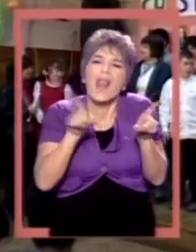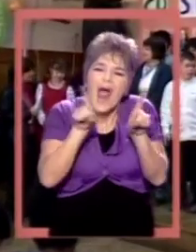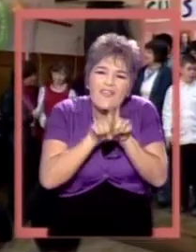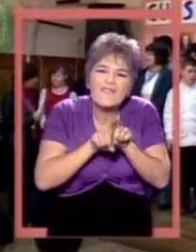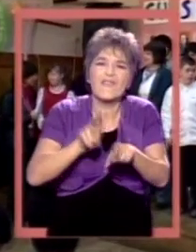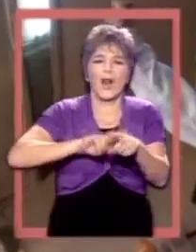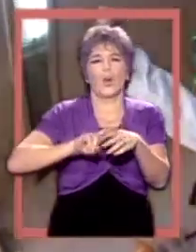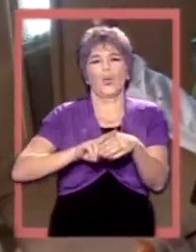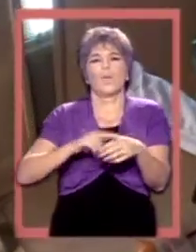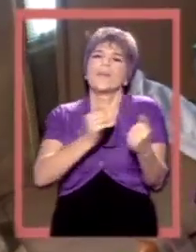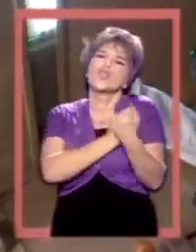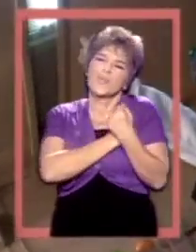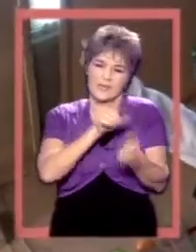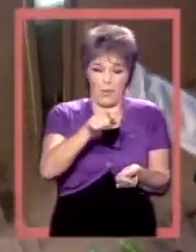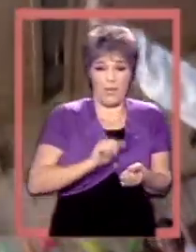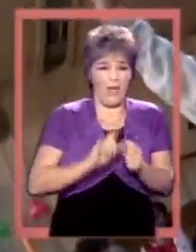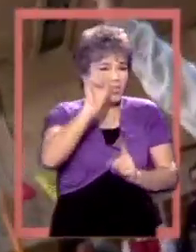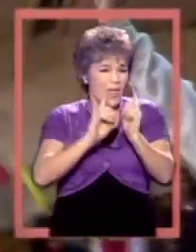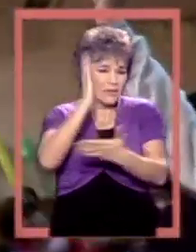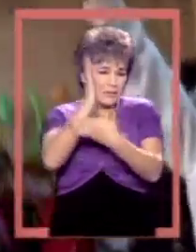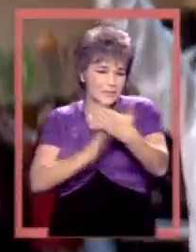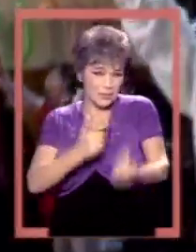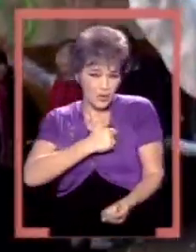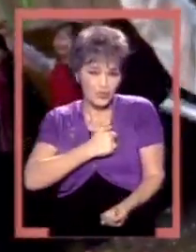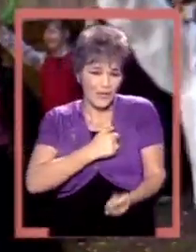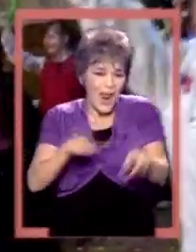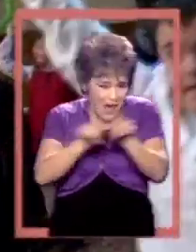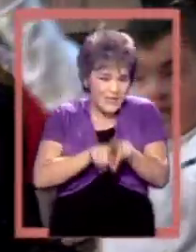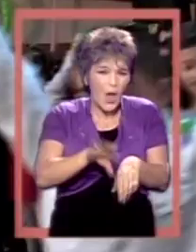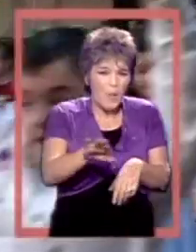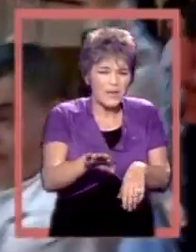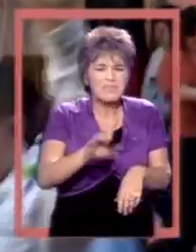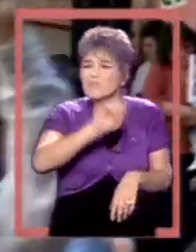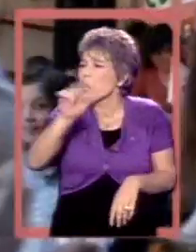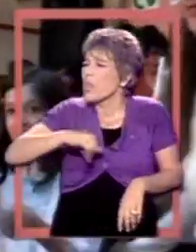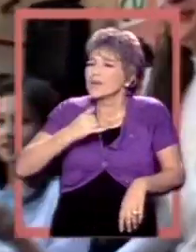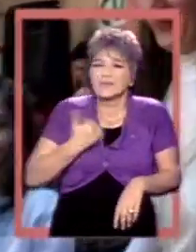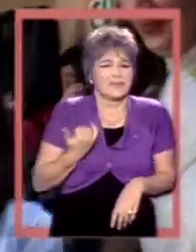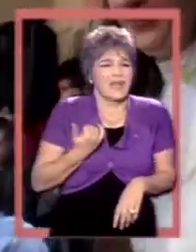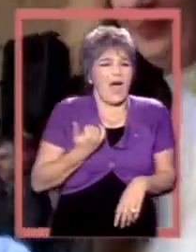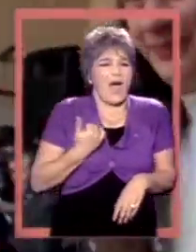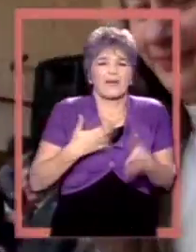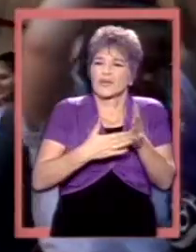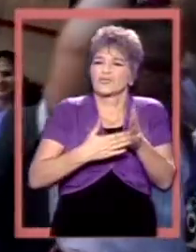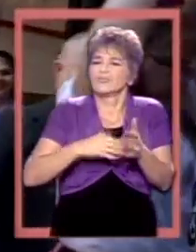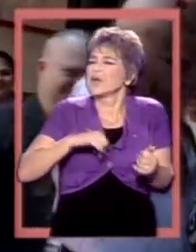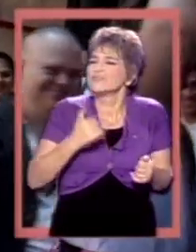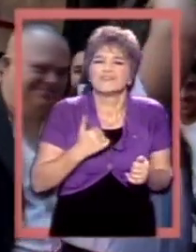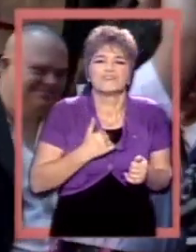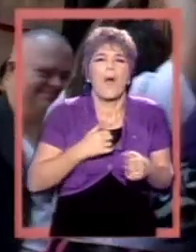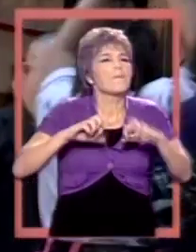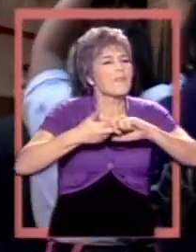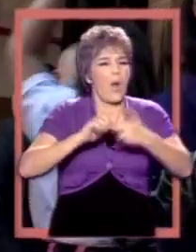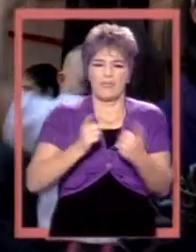Dacă toți am avea pe jumătate sufletul pe care l-au ei, n-ar fi nici problemele care sunt astăzi și am trece mai vesel prin viață